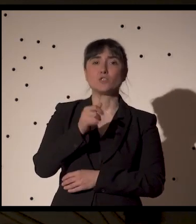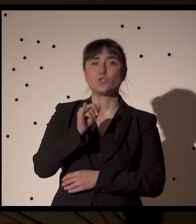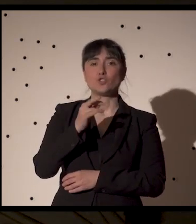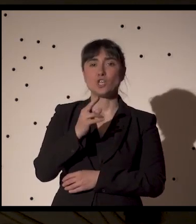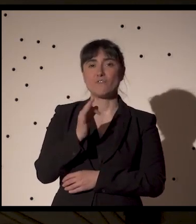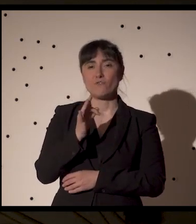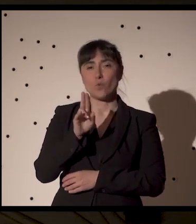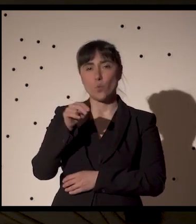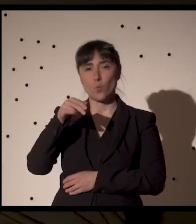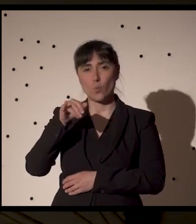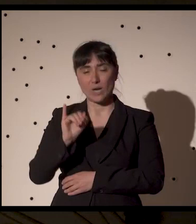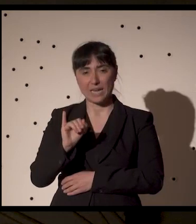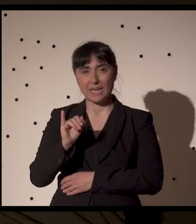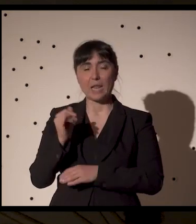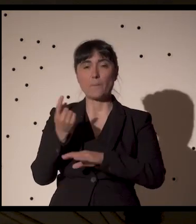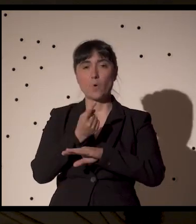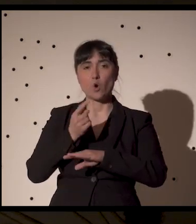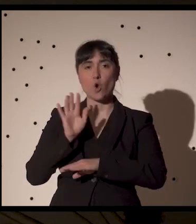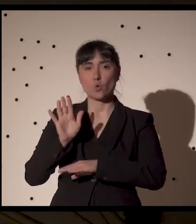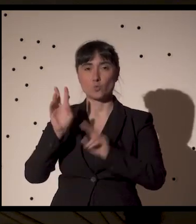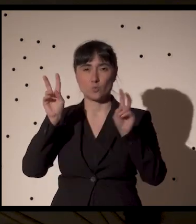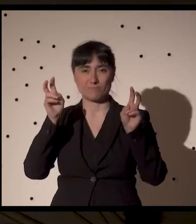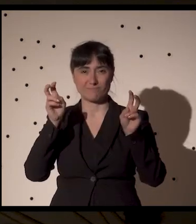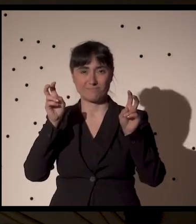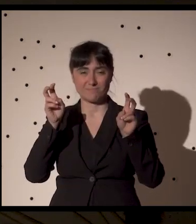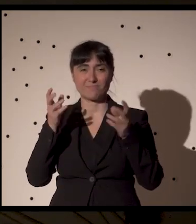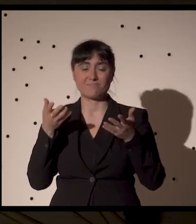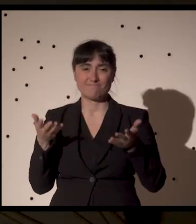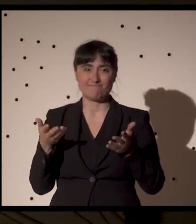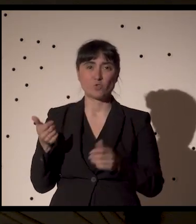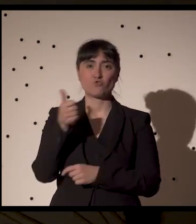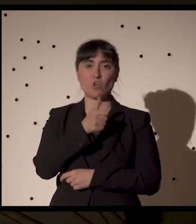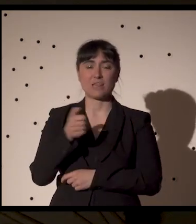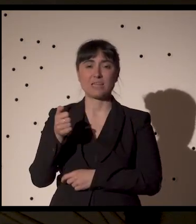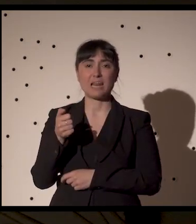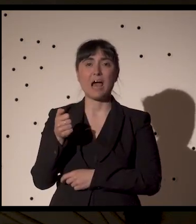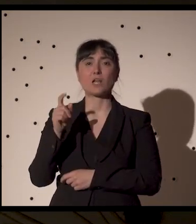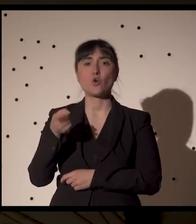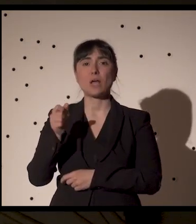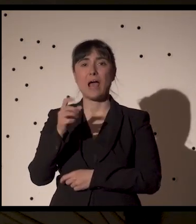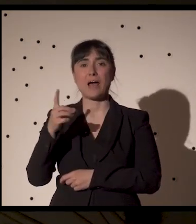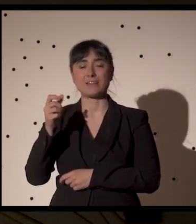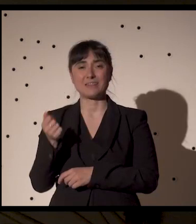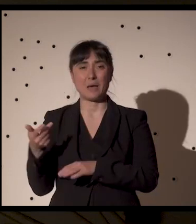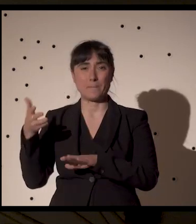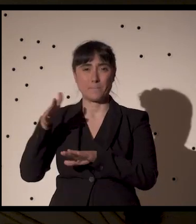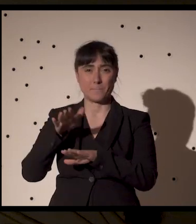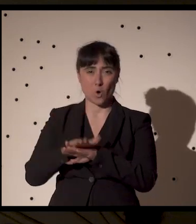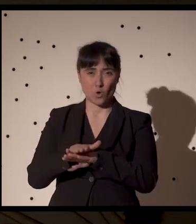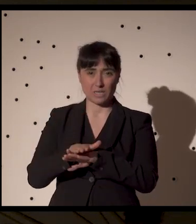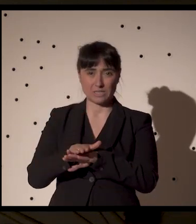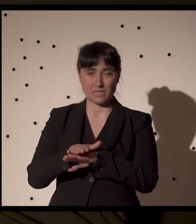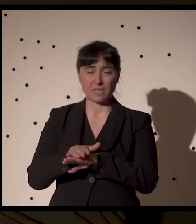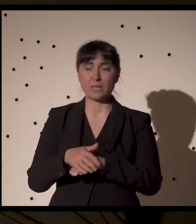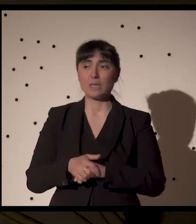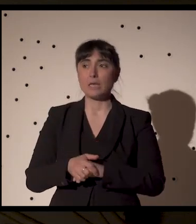nel cinquantenario della morte di Gadda per l'appunto Il centenario della morte di Gadda mi